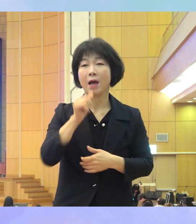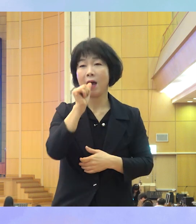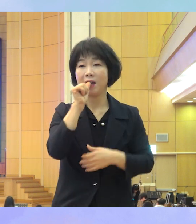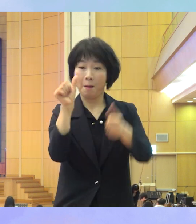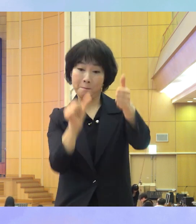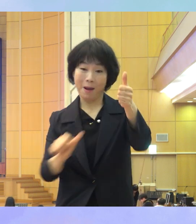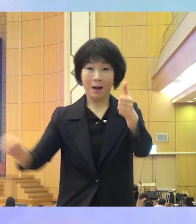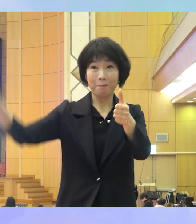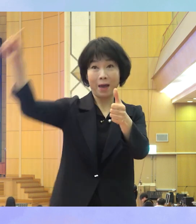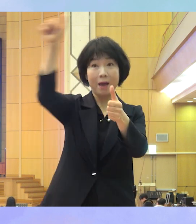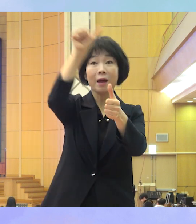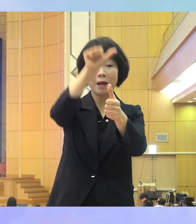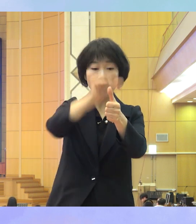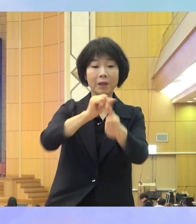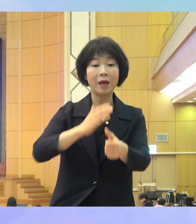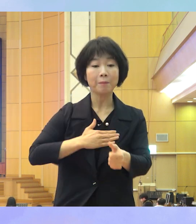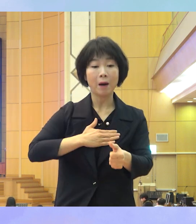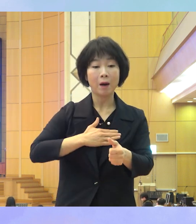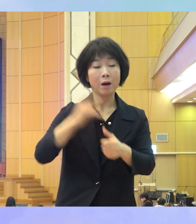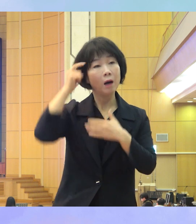영혼